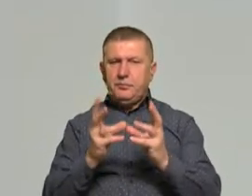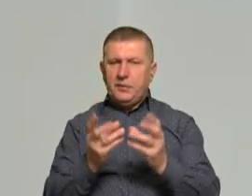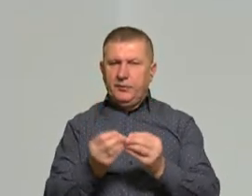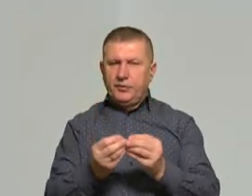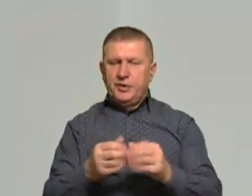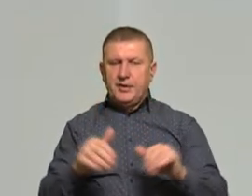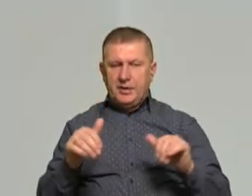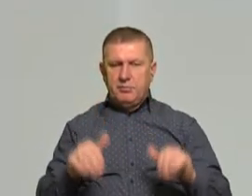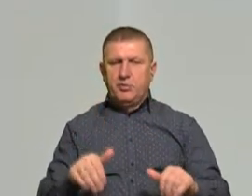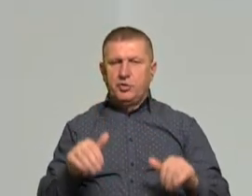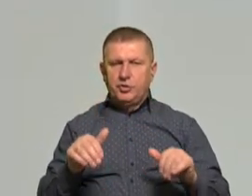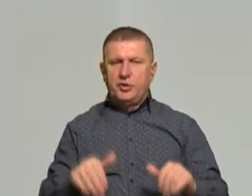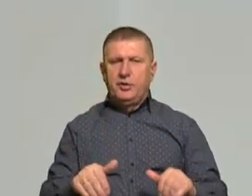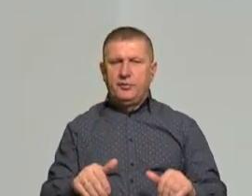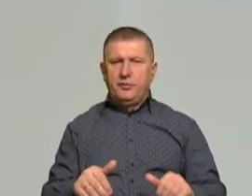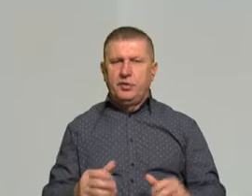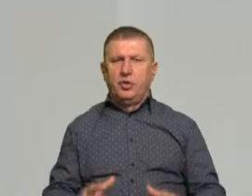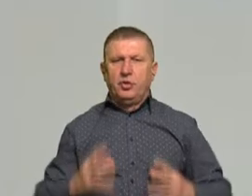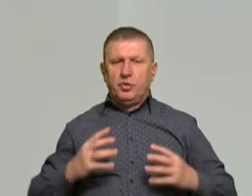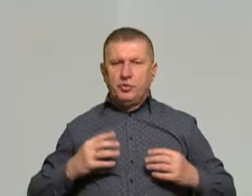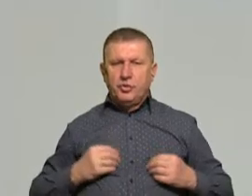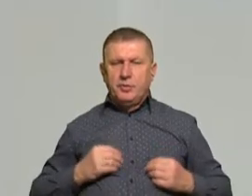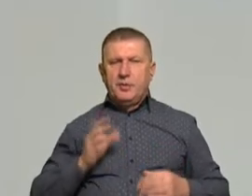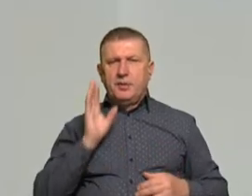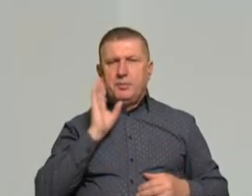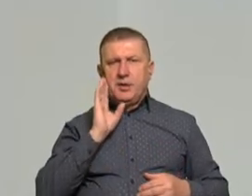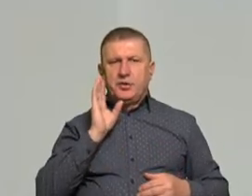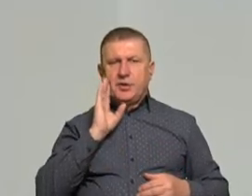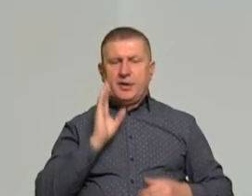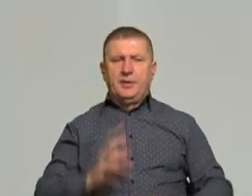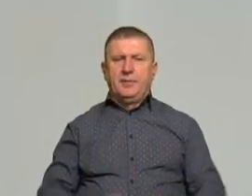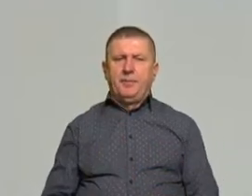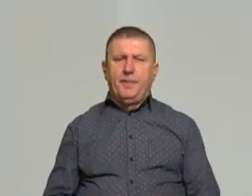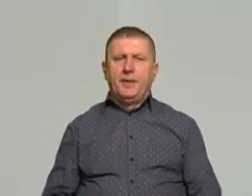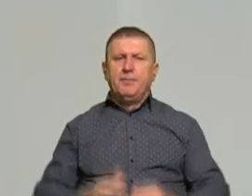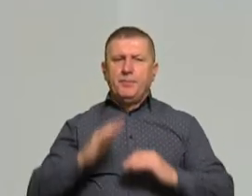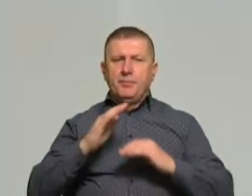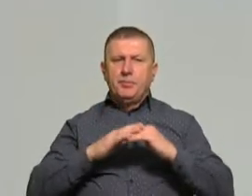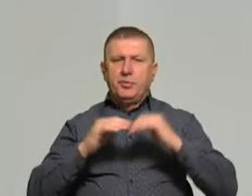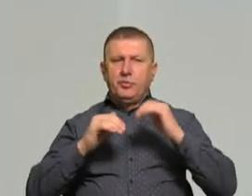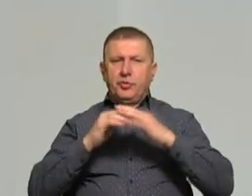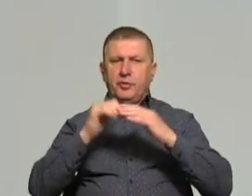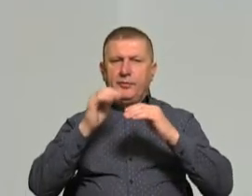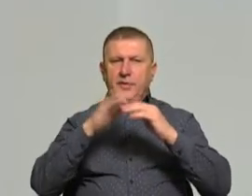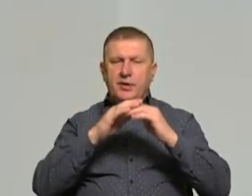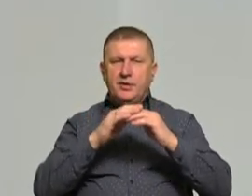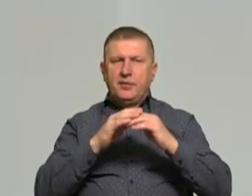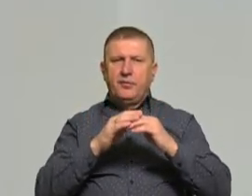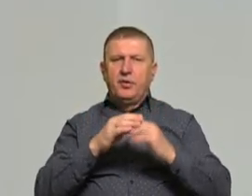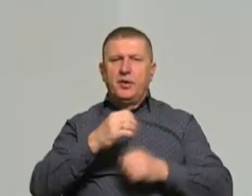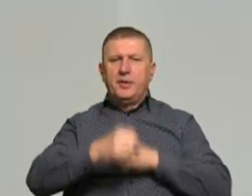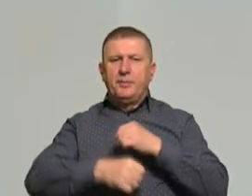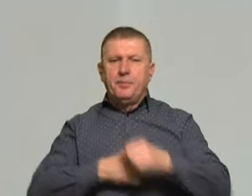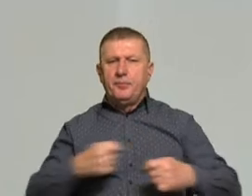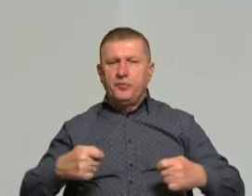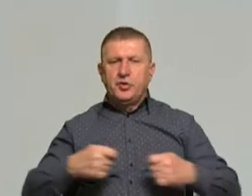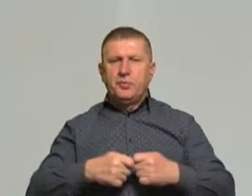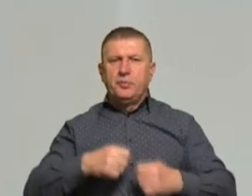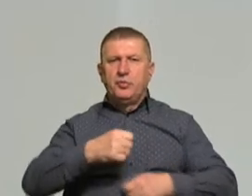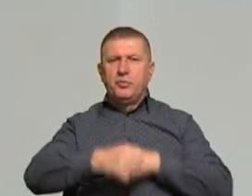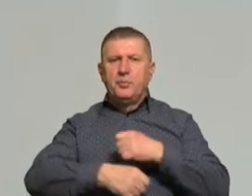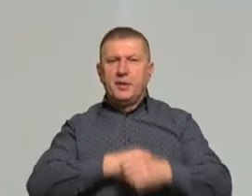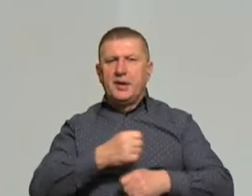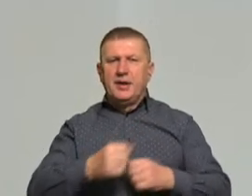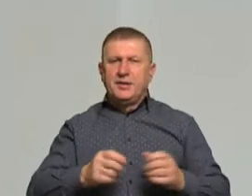Wszystkimi możliwymi metodami powinniśmy pozyskiwać te mieszkania komunalne, budownictwo komunalne, TBS-y, SIM-y, współpraca z deweloperami, która w